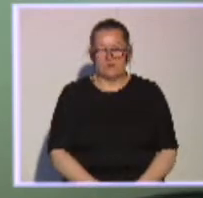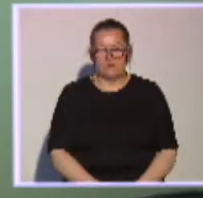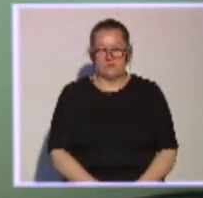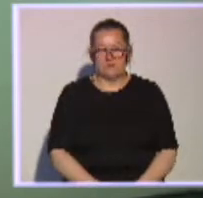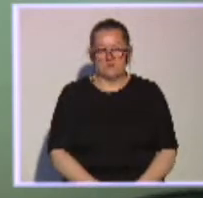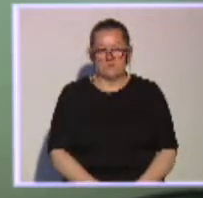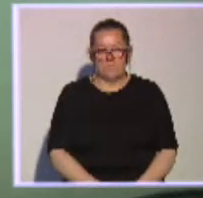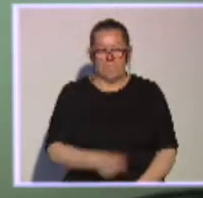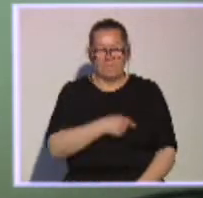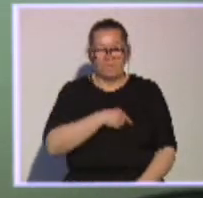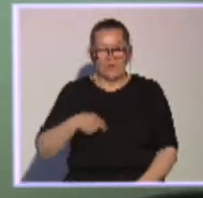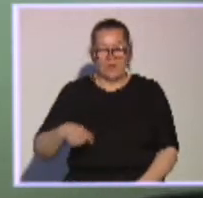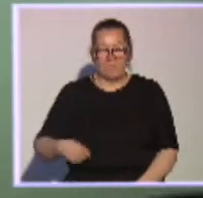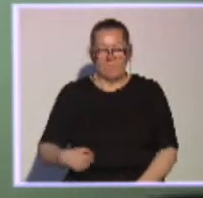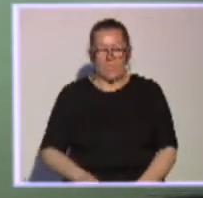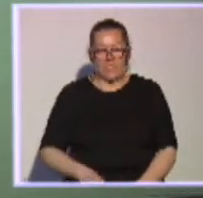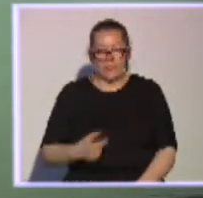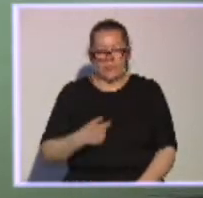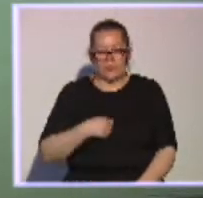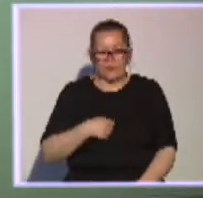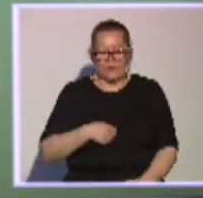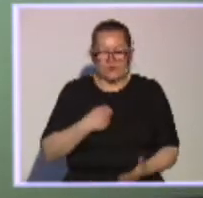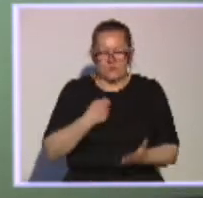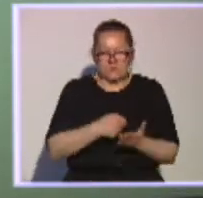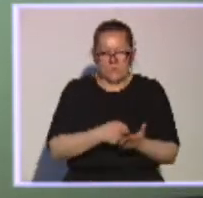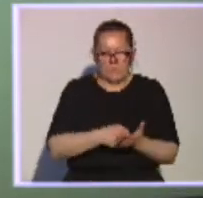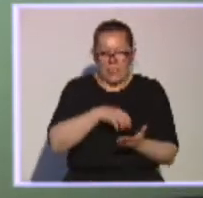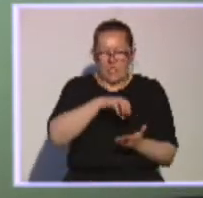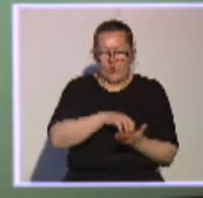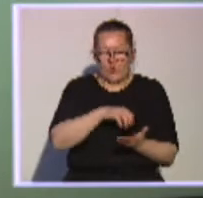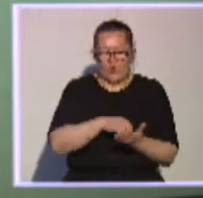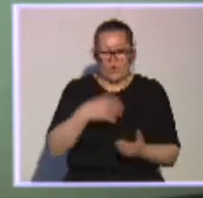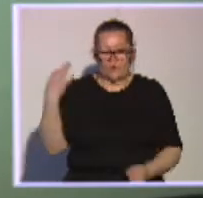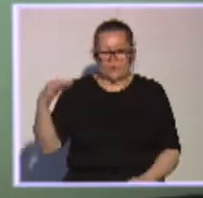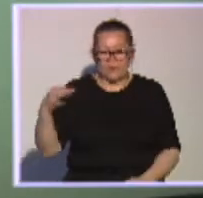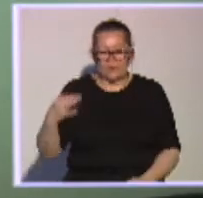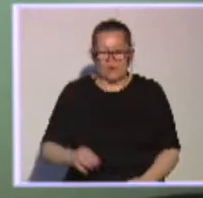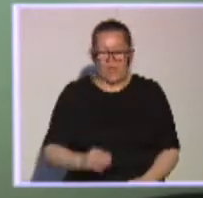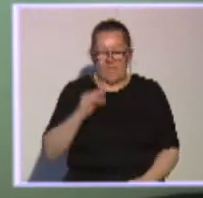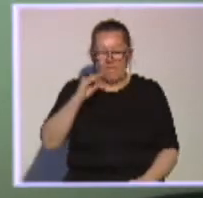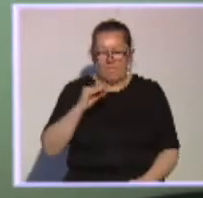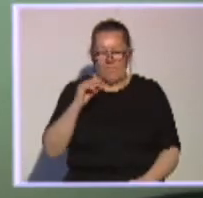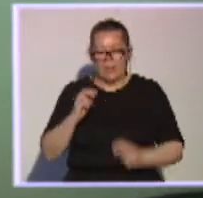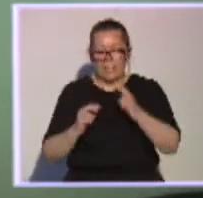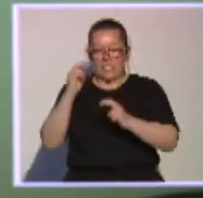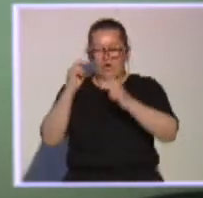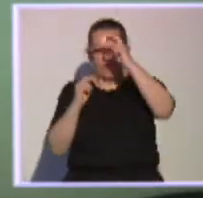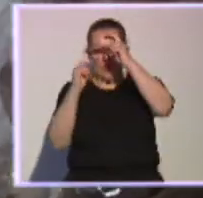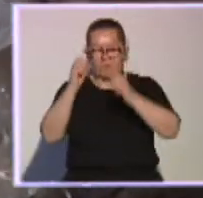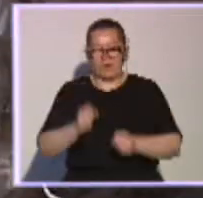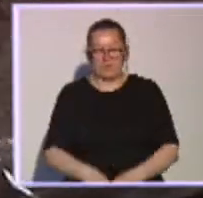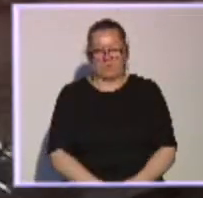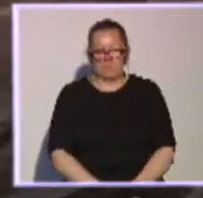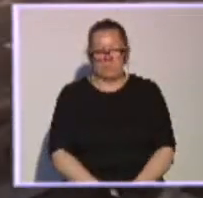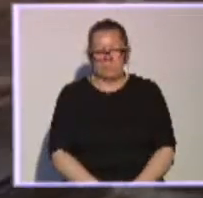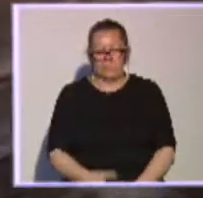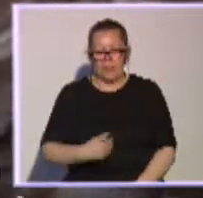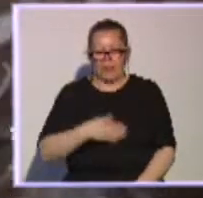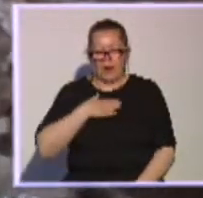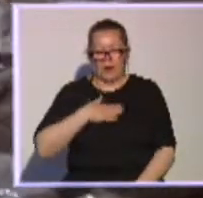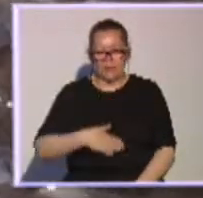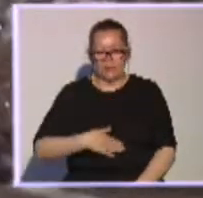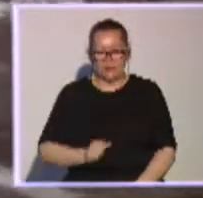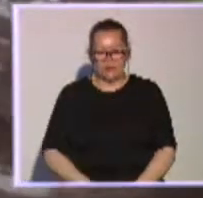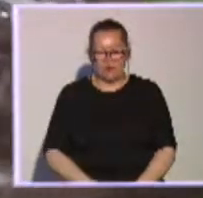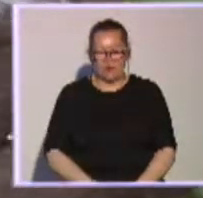producătorii primari nu dispun de sumele necesare să-și amenajeze mini-fabricuțe la nivelul exploatației. Eu aș dori să existe